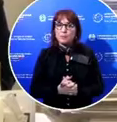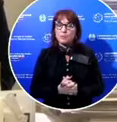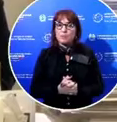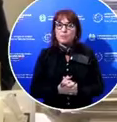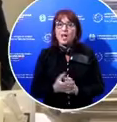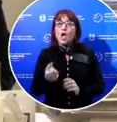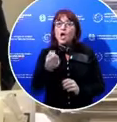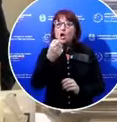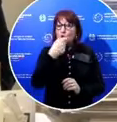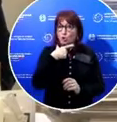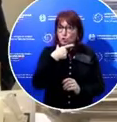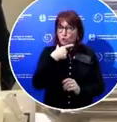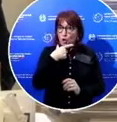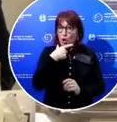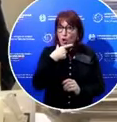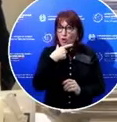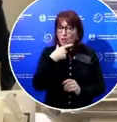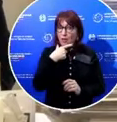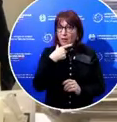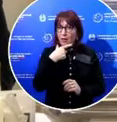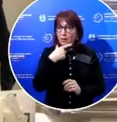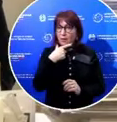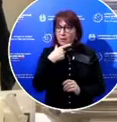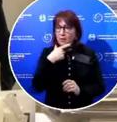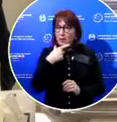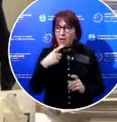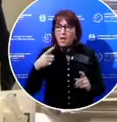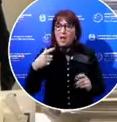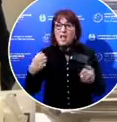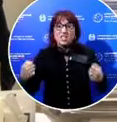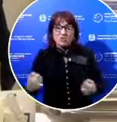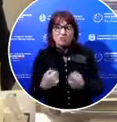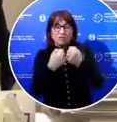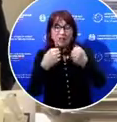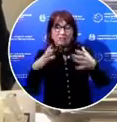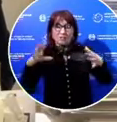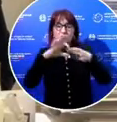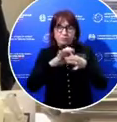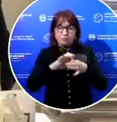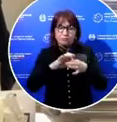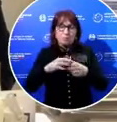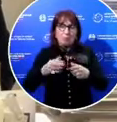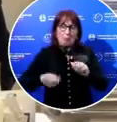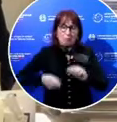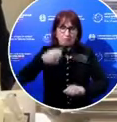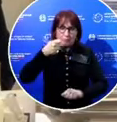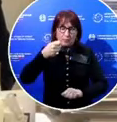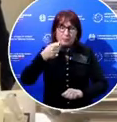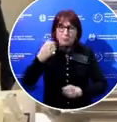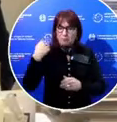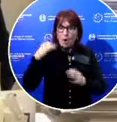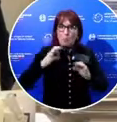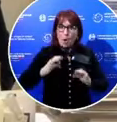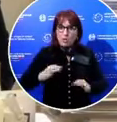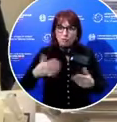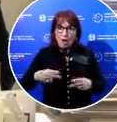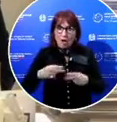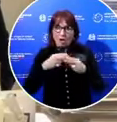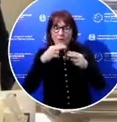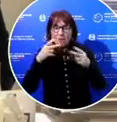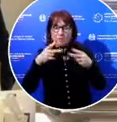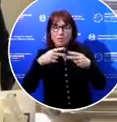delle droghe nell'infortunistica stradale. Negli ultimi 6 anni la Polizia Stradale ha effettuato controlli